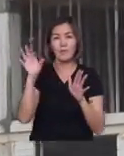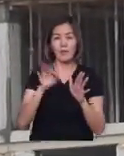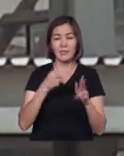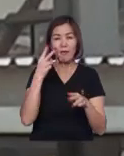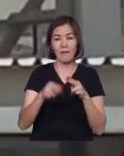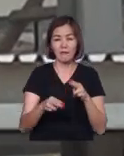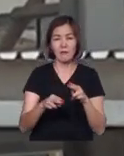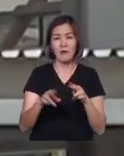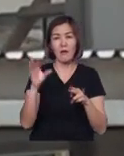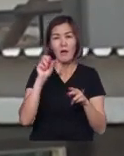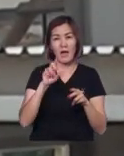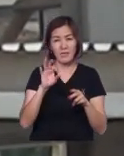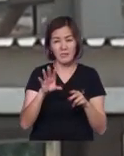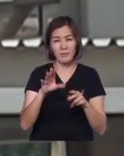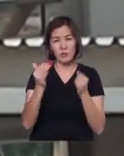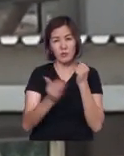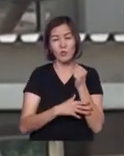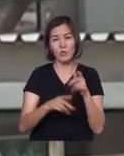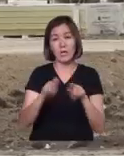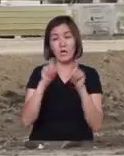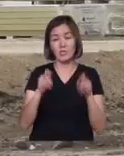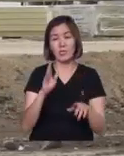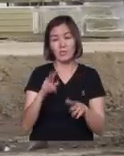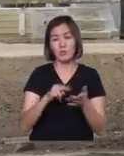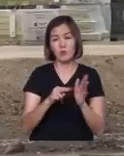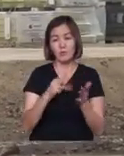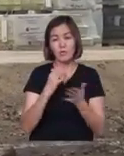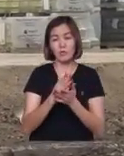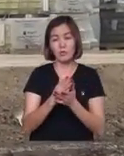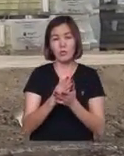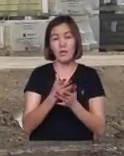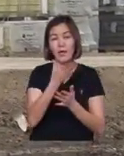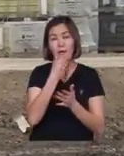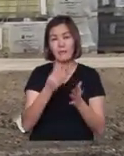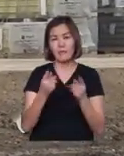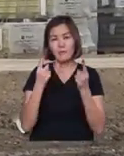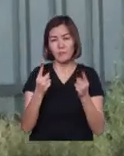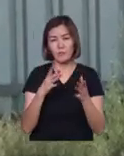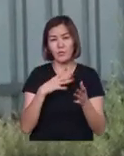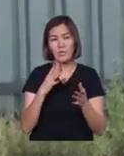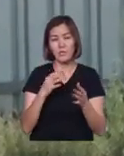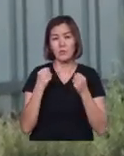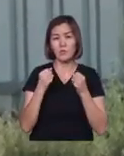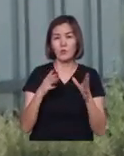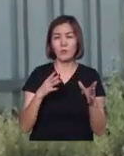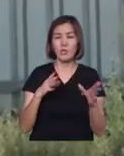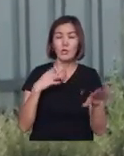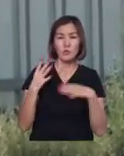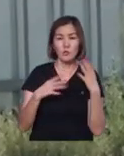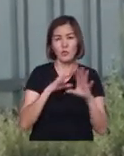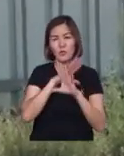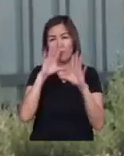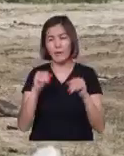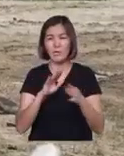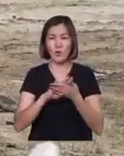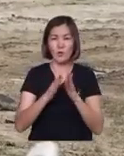аяқталған. Қазанның соңына қарай қолданысқа беріледі деп жоспарланып отыр. Кешен келісті болмақ. Спортпен шұғылдануға қажетті жабдықтармен толық қамтылады.